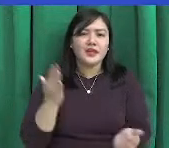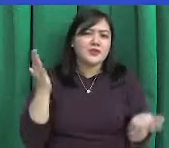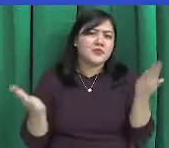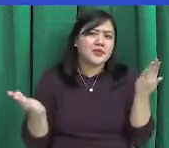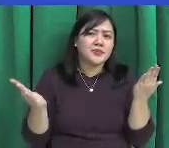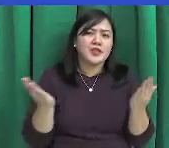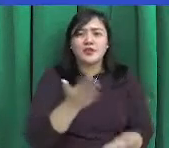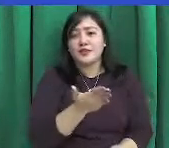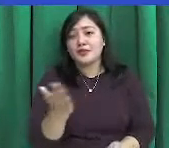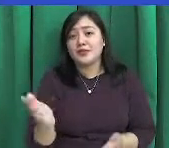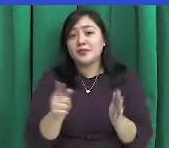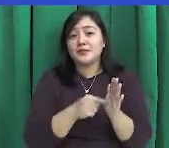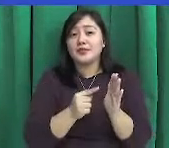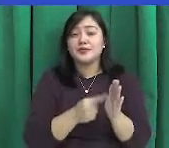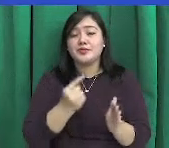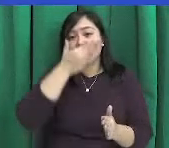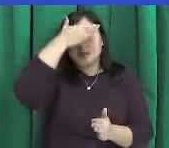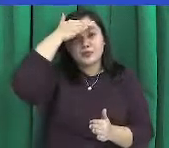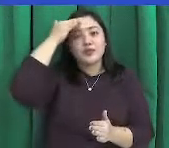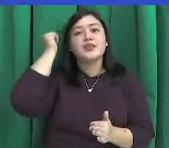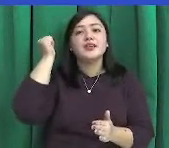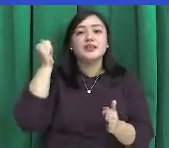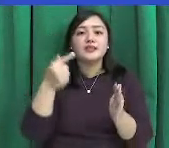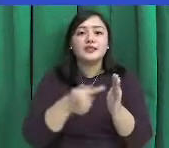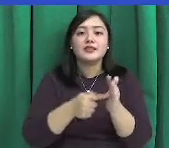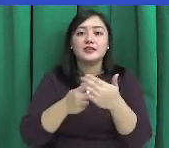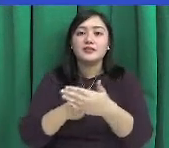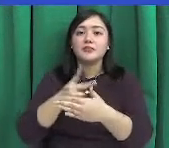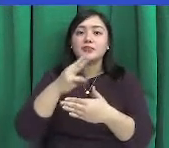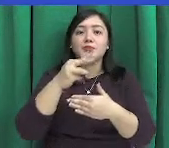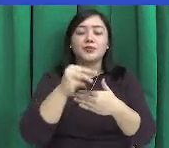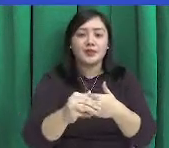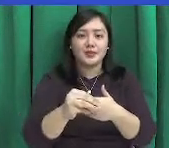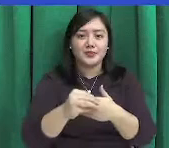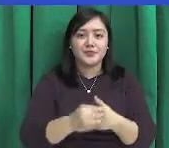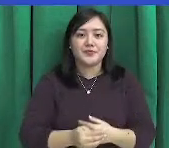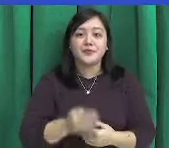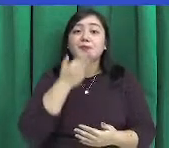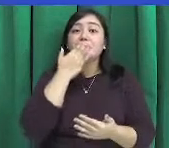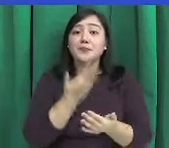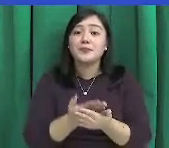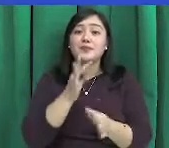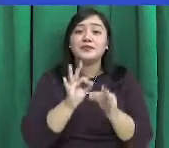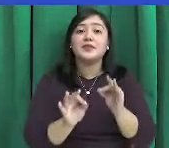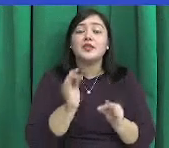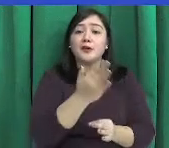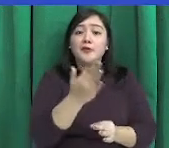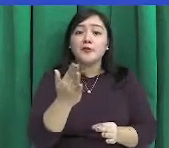ninyo ang programa pong ito, ang pinakamaganda, kayo po ay mag-subscribe po sa ating